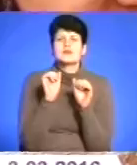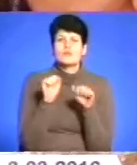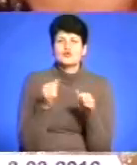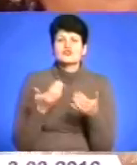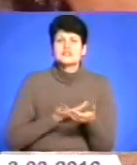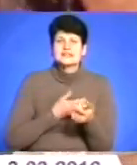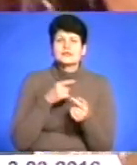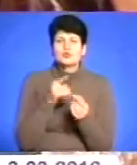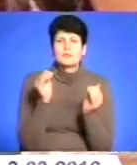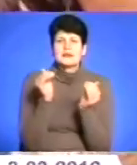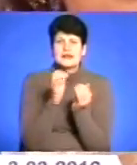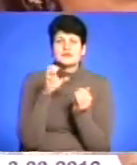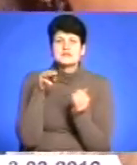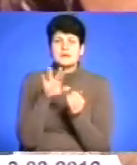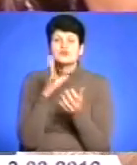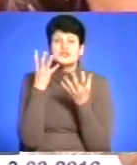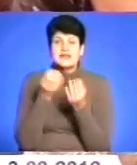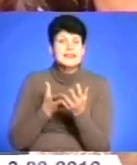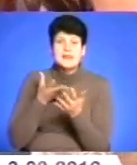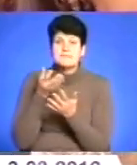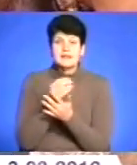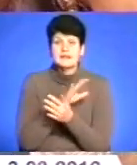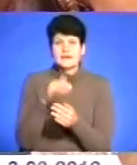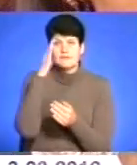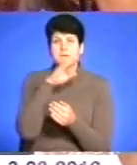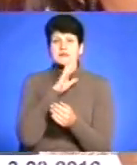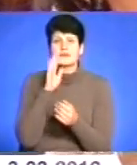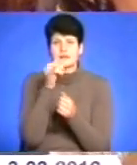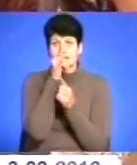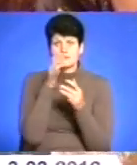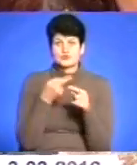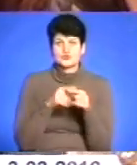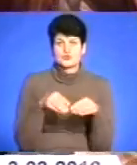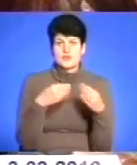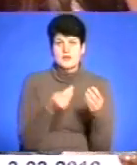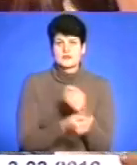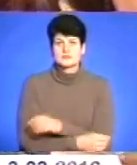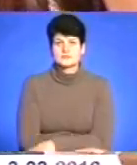маленьку стипендію, яку ще не виплачують? І їм батьки, наприклад, не можуть цього дати.